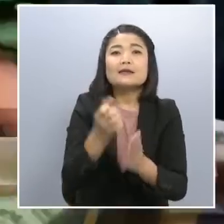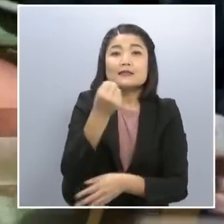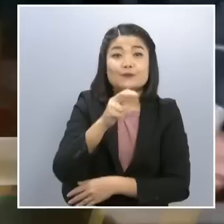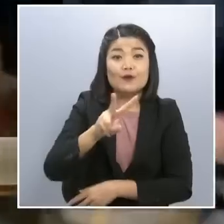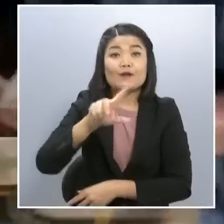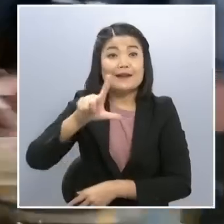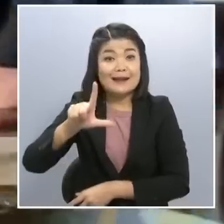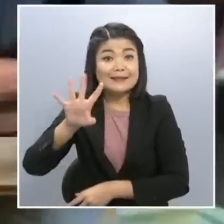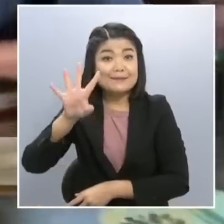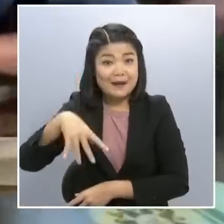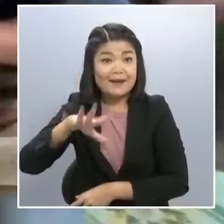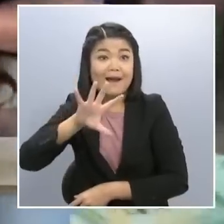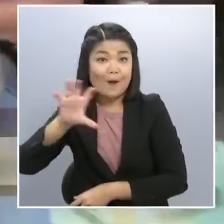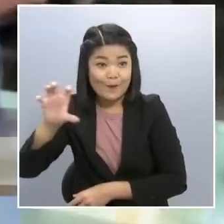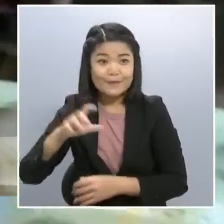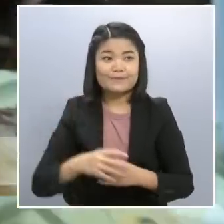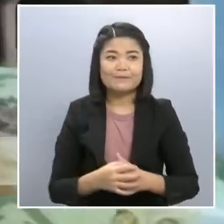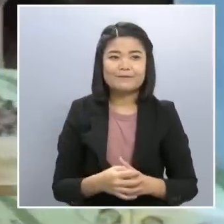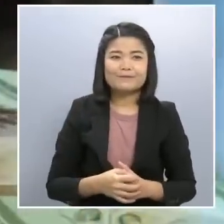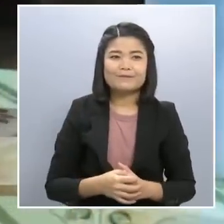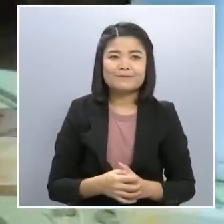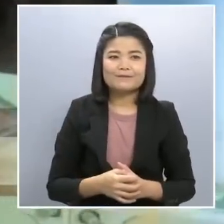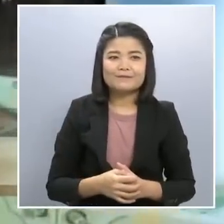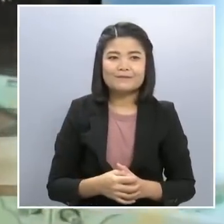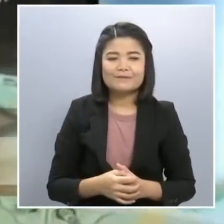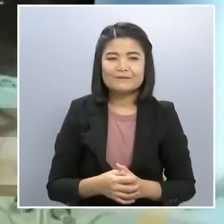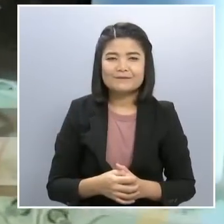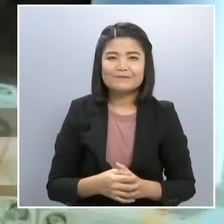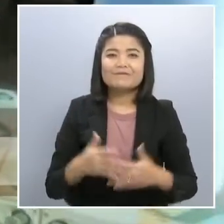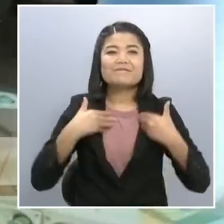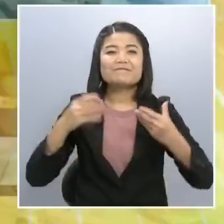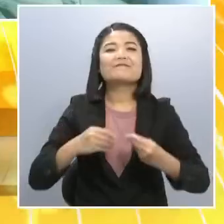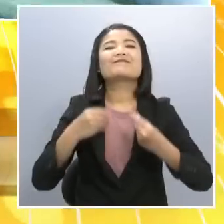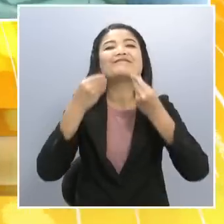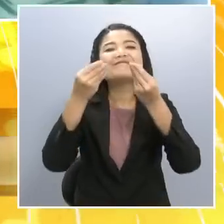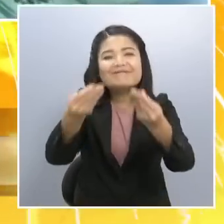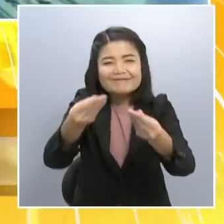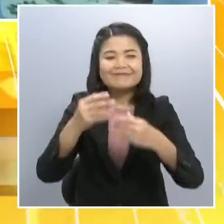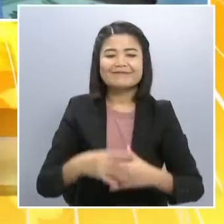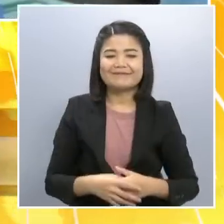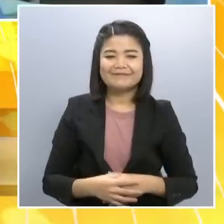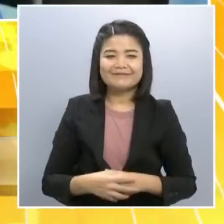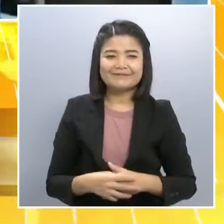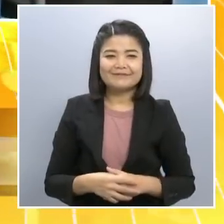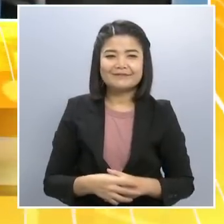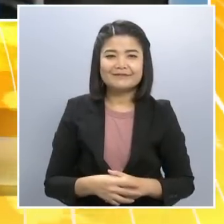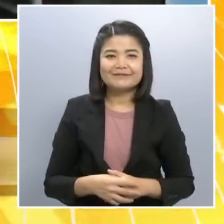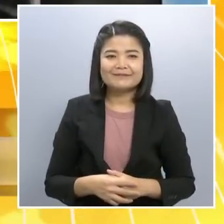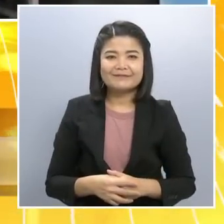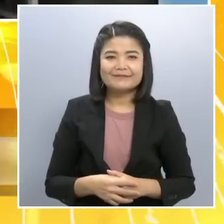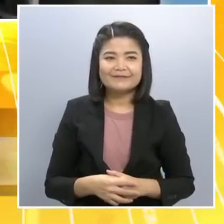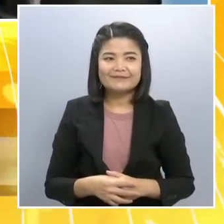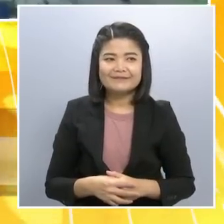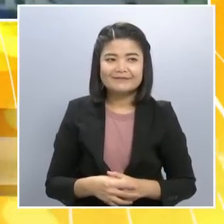12,4500 บาท นี่ท่านผู้ชมแสดงความยินดีด้วยยังไงกันเหรอเนี่ย เมื่อกี้ท่านผู้ช